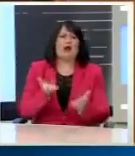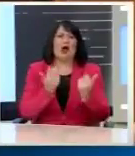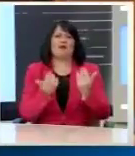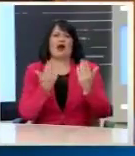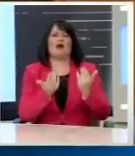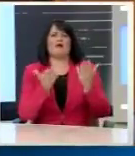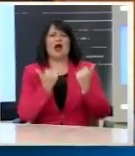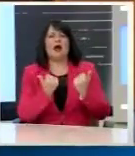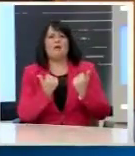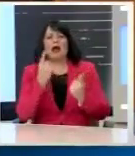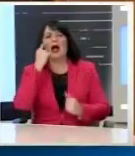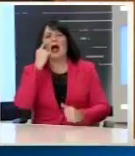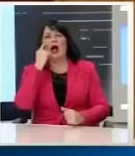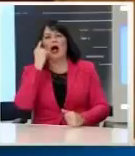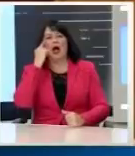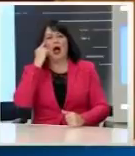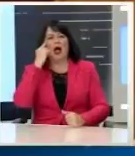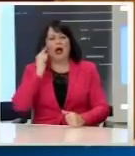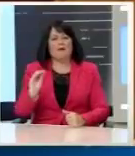της κατατρομοκράτησης των πολιτών.